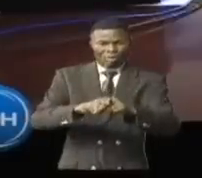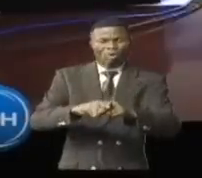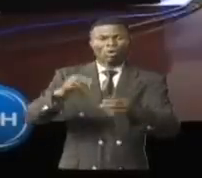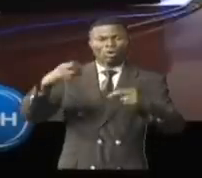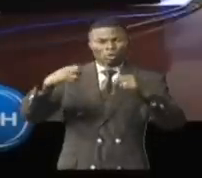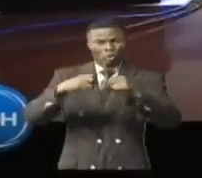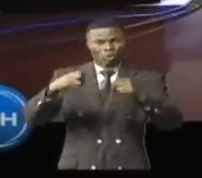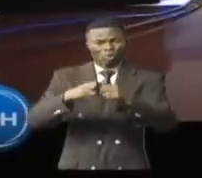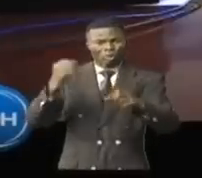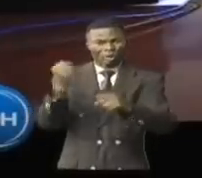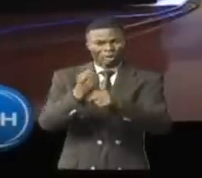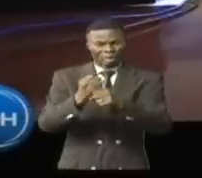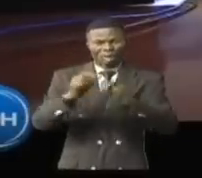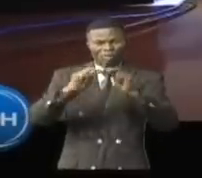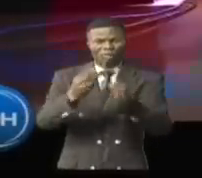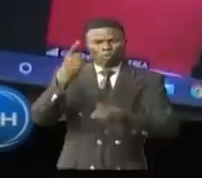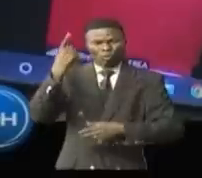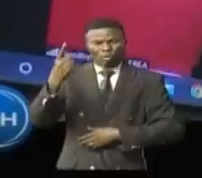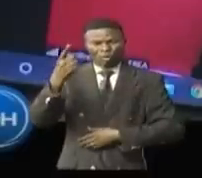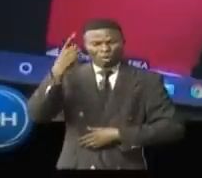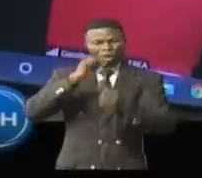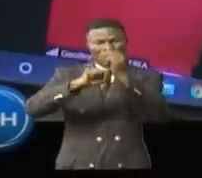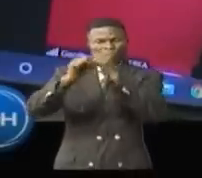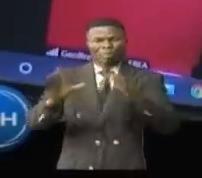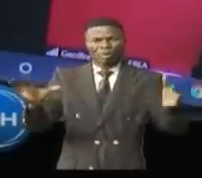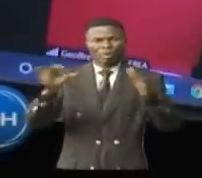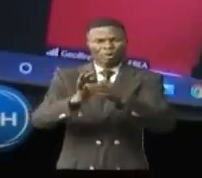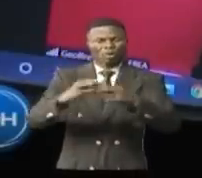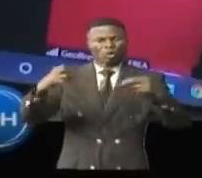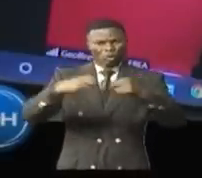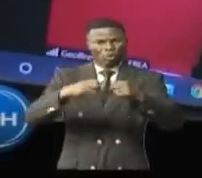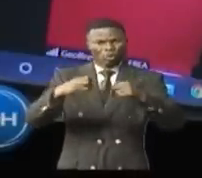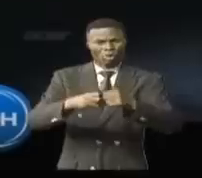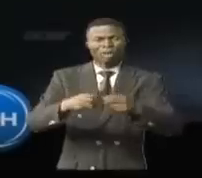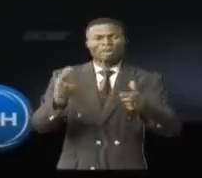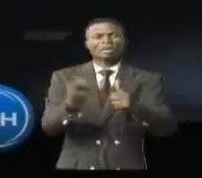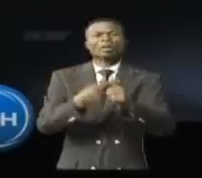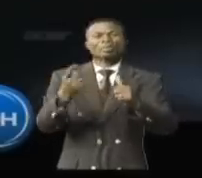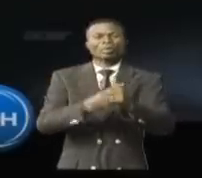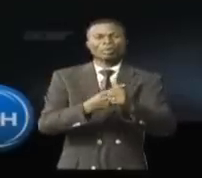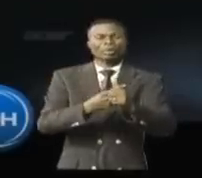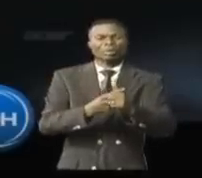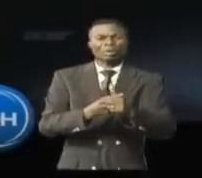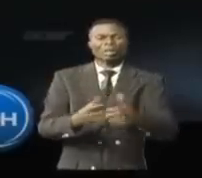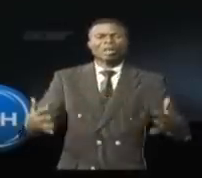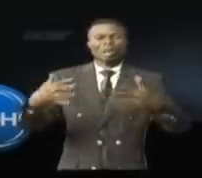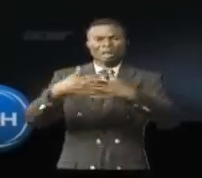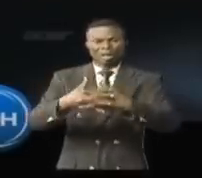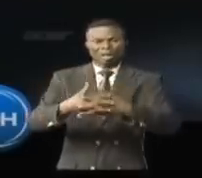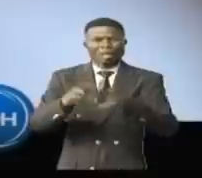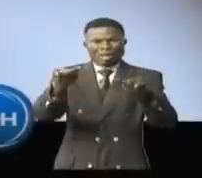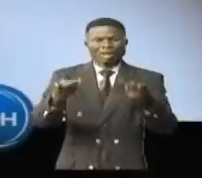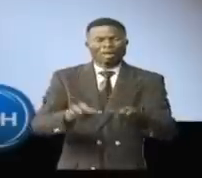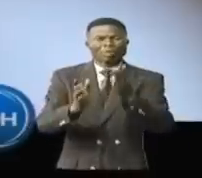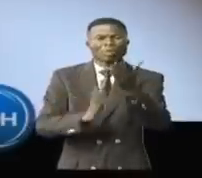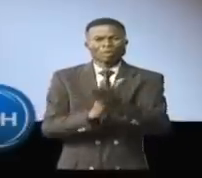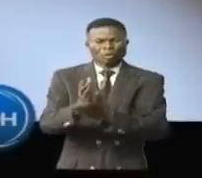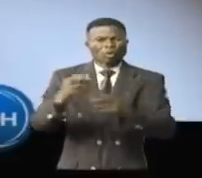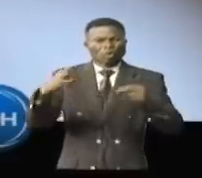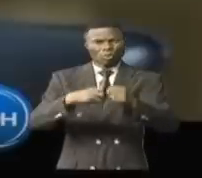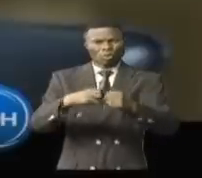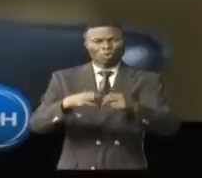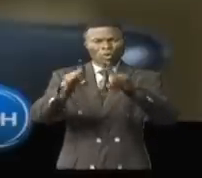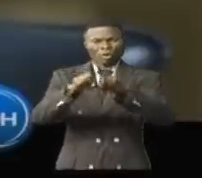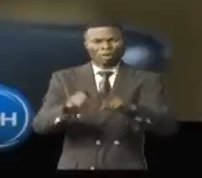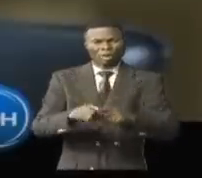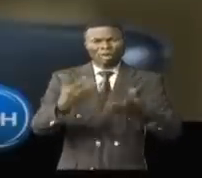régulation travaillent ensemble pour promouvoir l'union de l'énergie, à savoir l'harmonisation des cadres réglementaires de l'énergie,